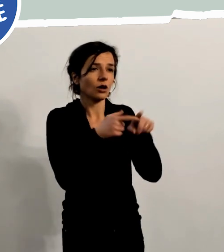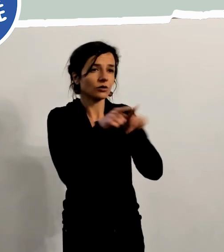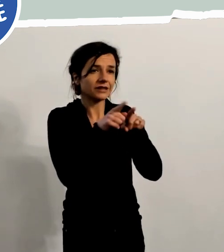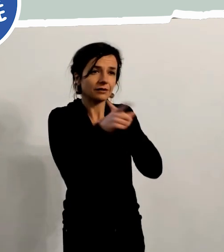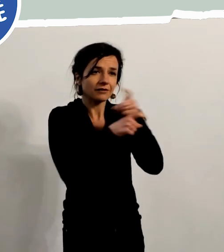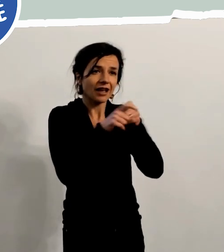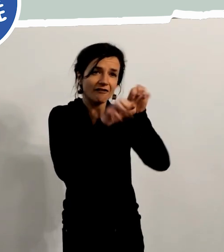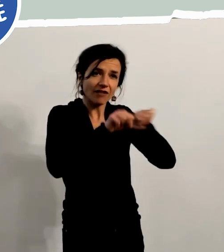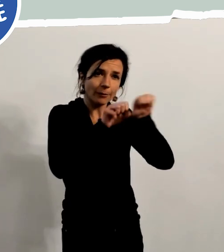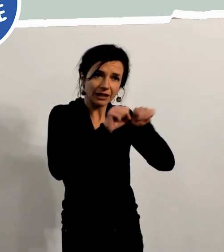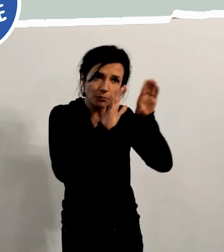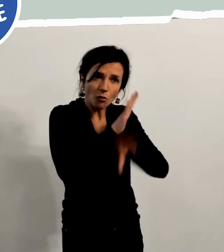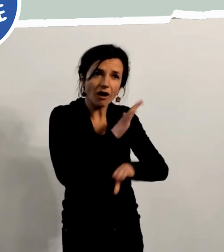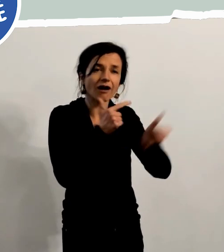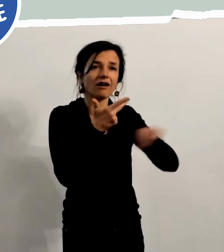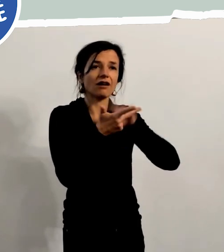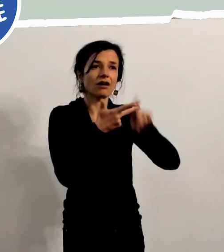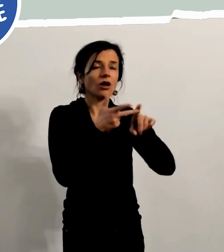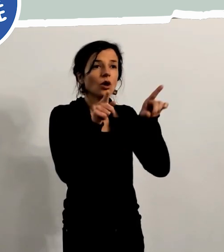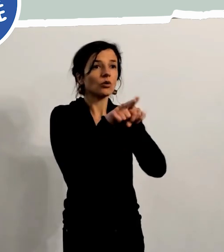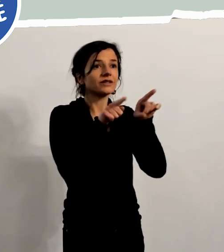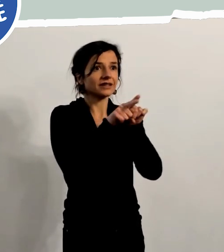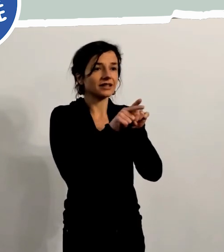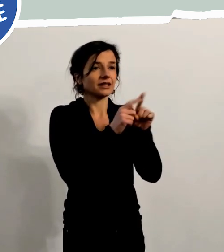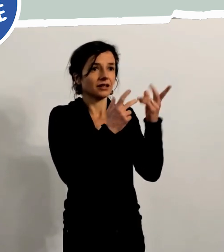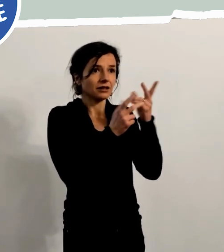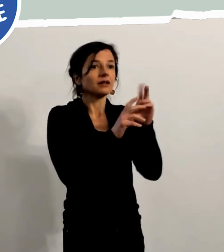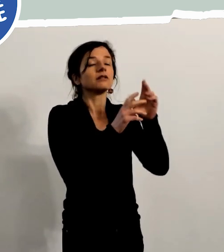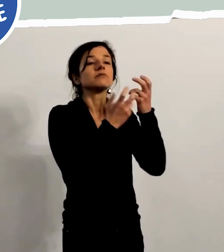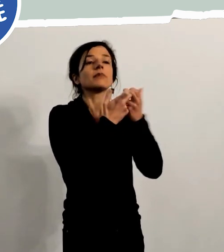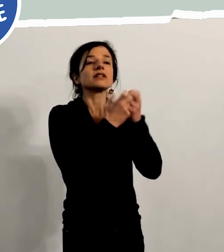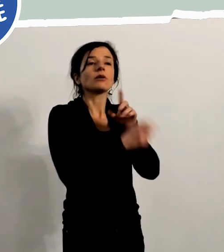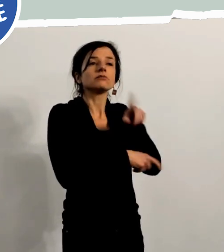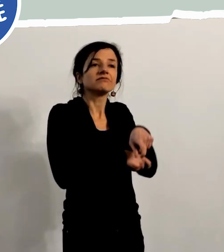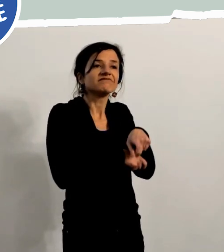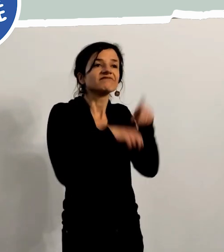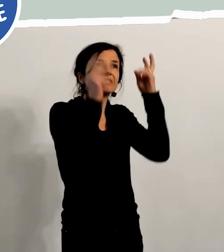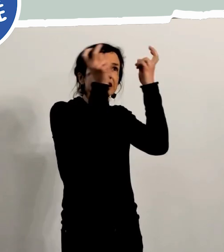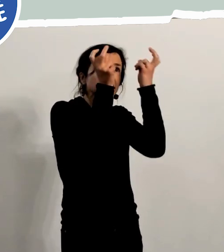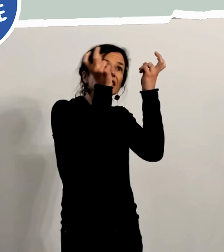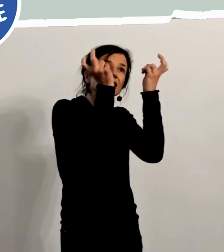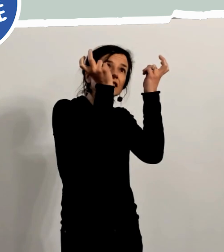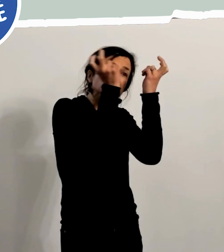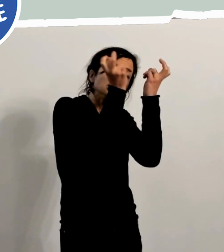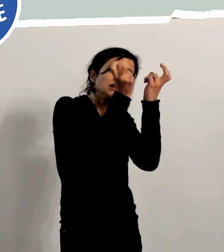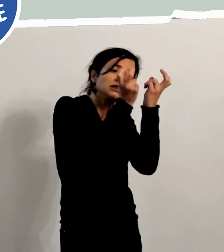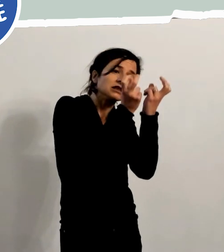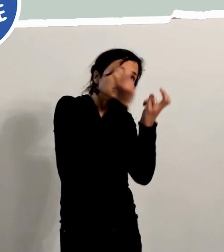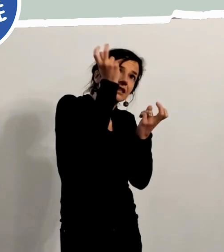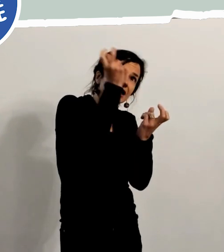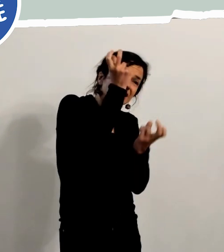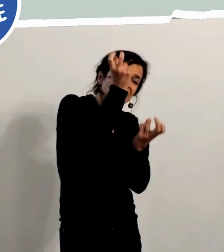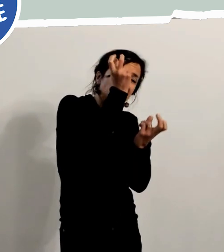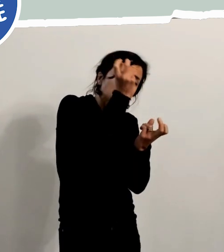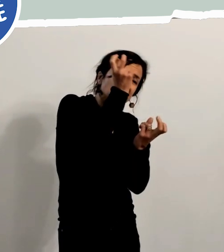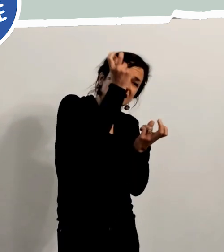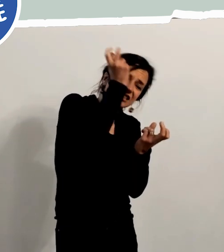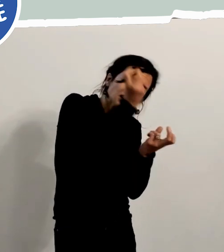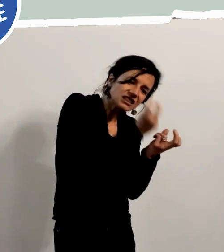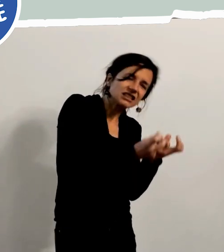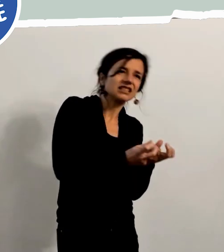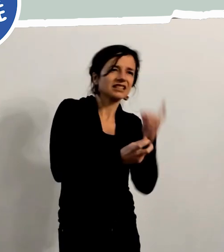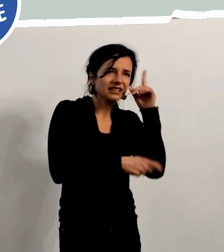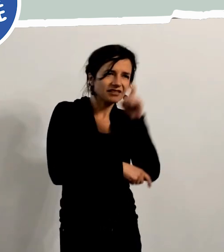testiculaires, l'anomalie de migration des testicules qu'on appelle la cryptorchidie chez l'homme, et puis ce qu'on appelle l'hypospadias, qui